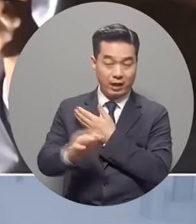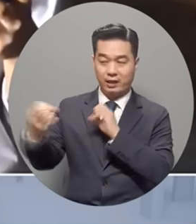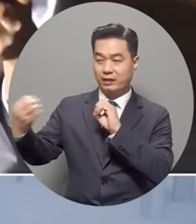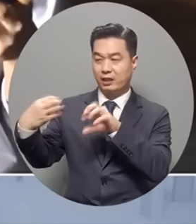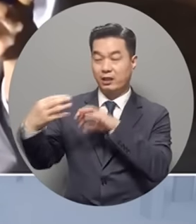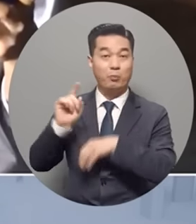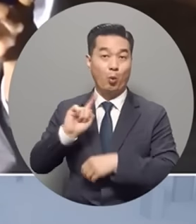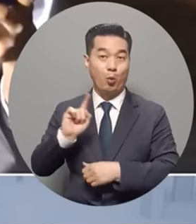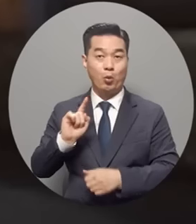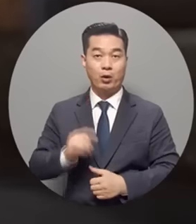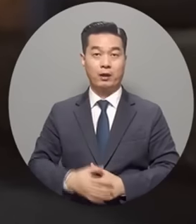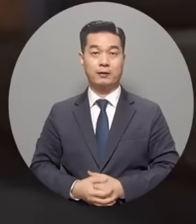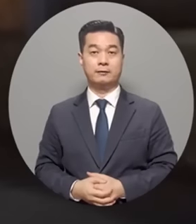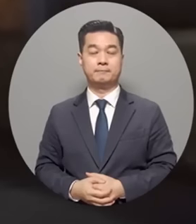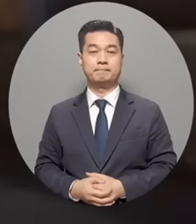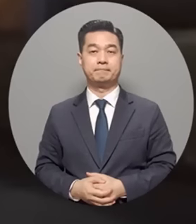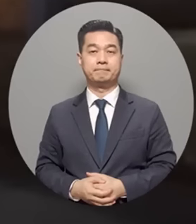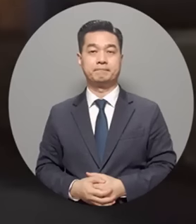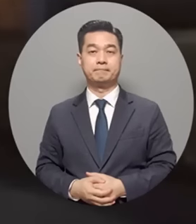있습니까?